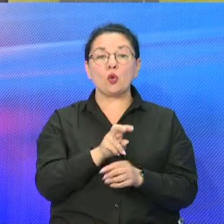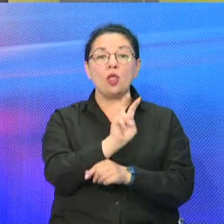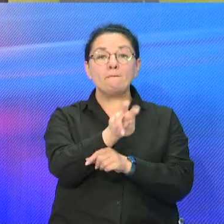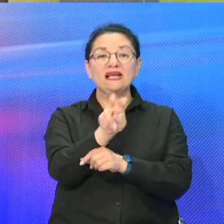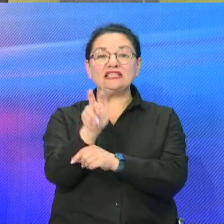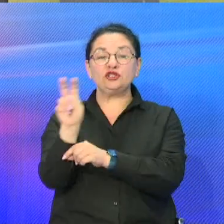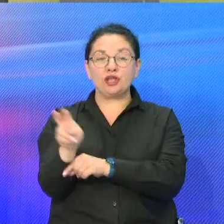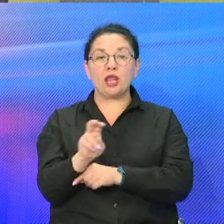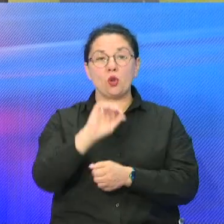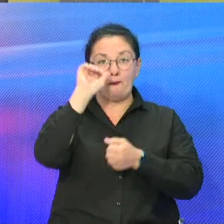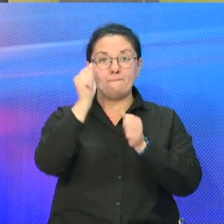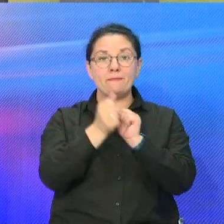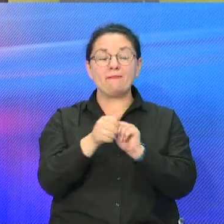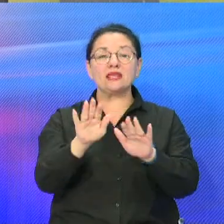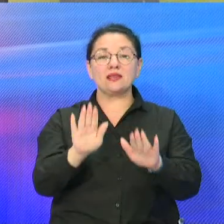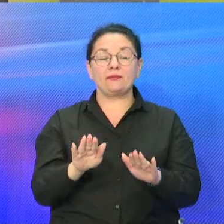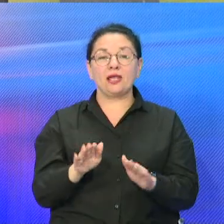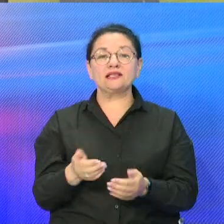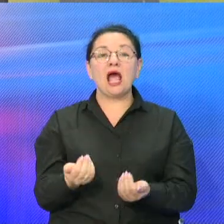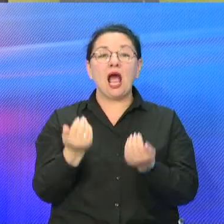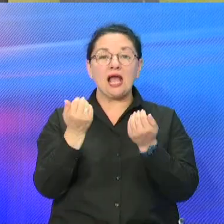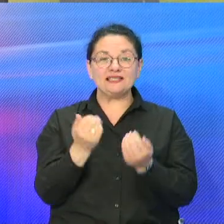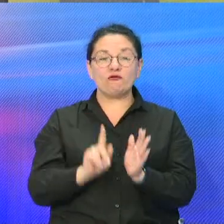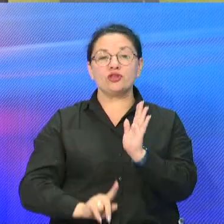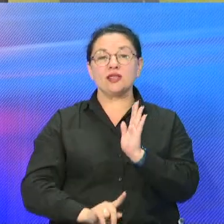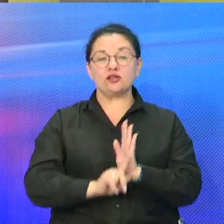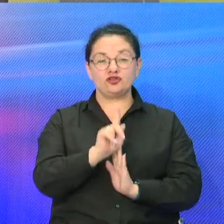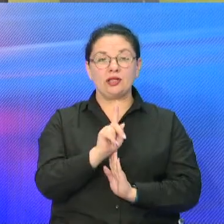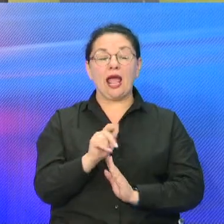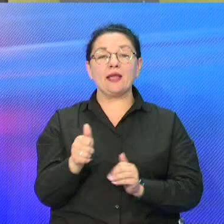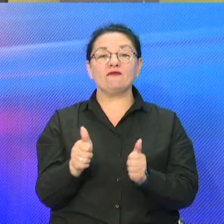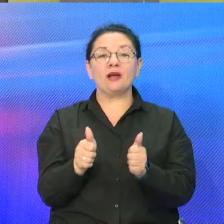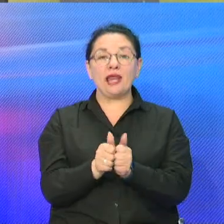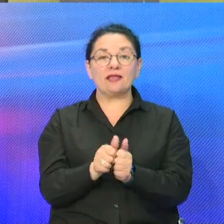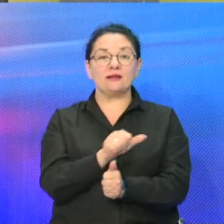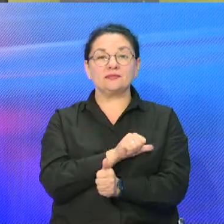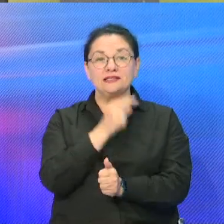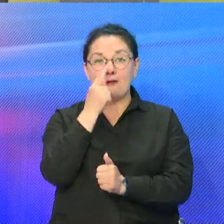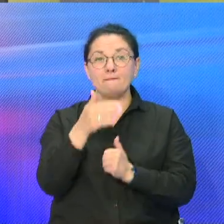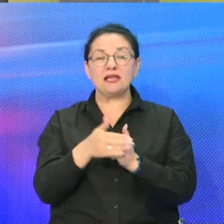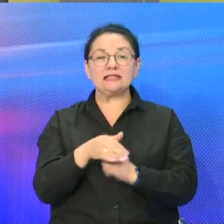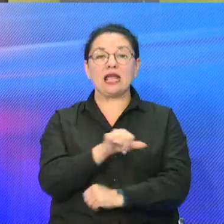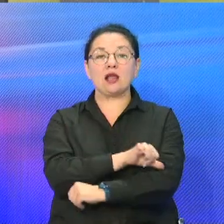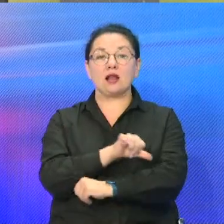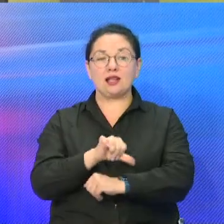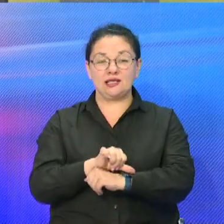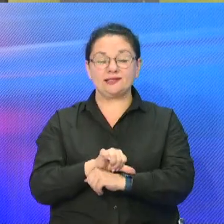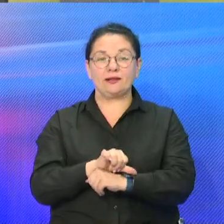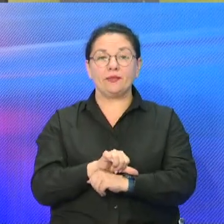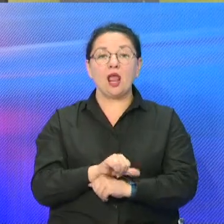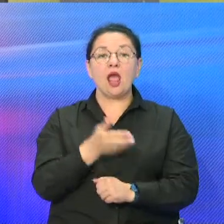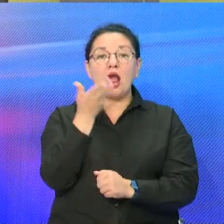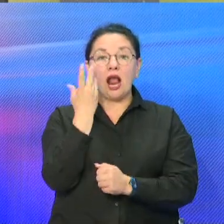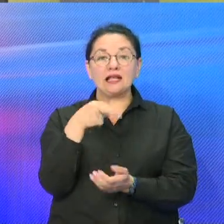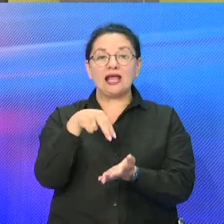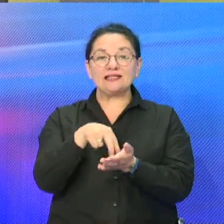очень важных, а мы сегодня начинаем у самой границы, которая приняла первый удар. И, в общем-то, когда стоишь